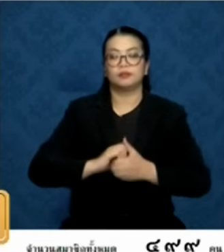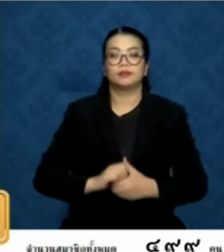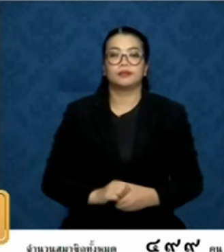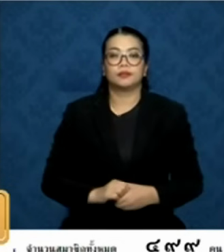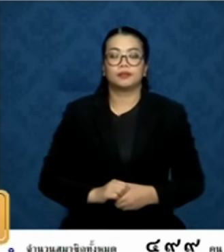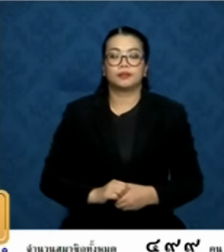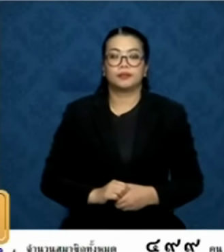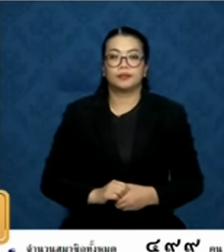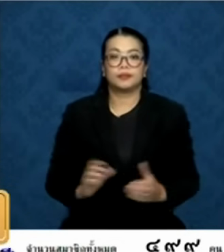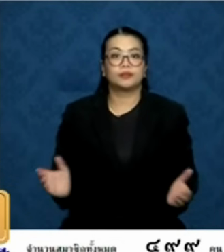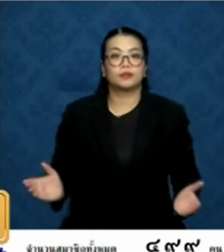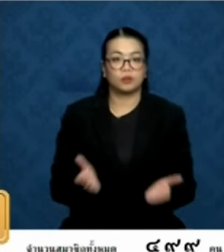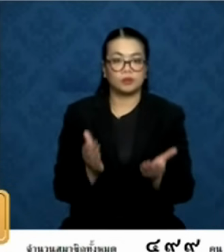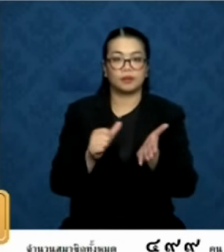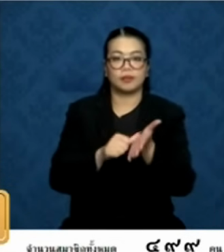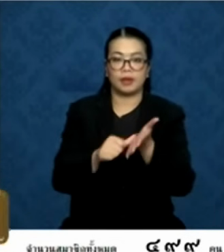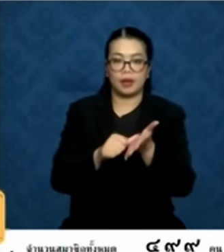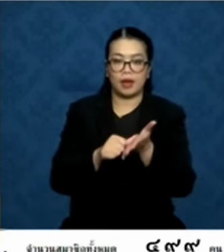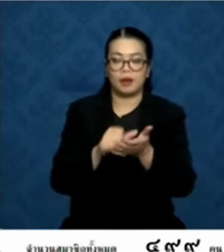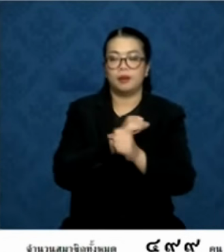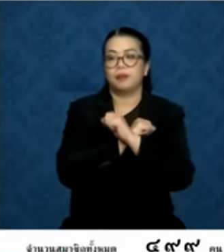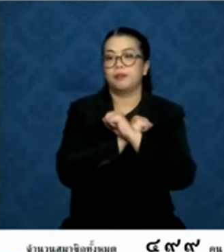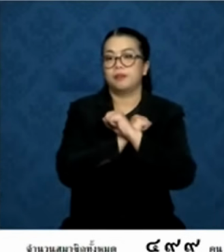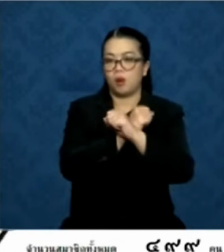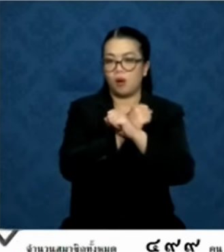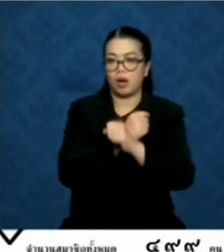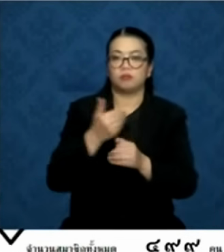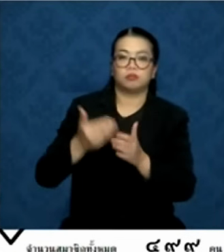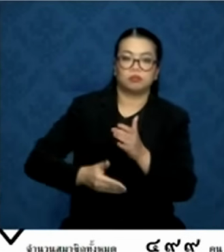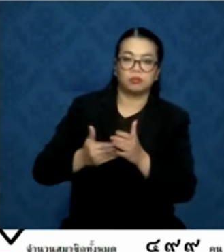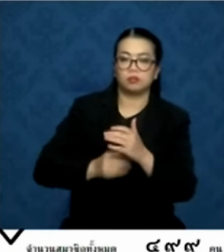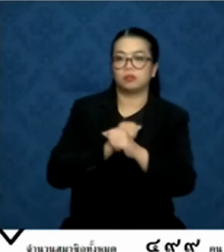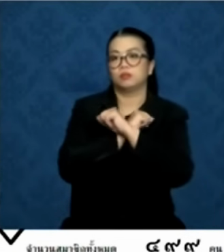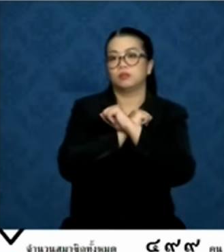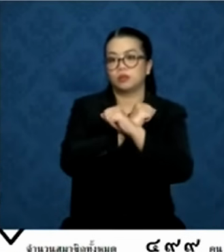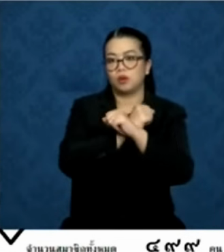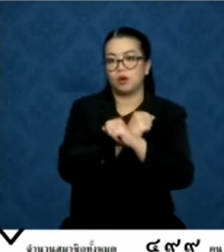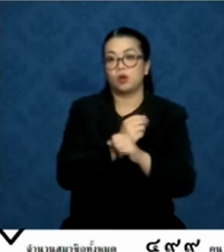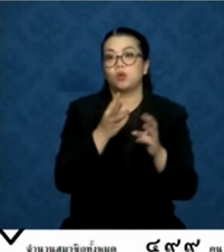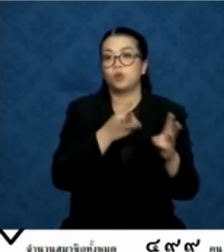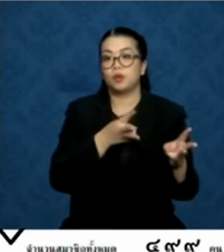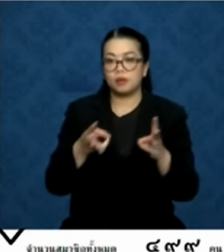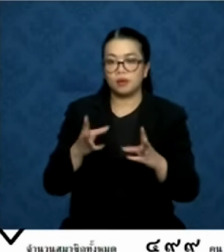ตลอดจนส่งเสริมการแก้ไขความขัดแย้งโดยใช้แนวทางสันติวิธี